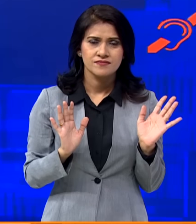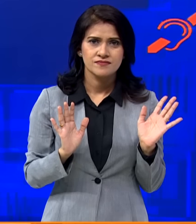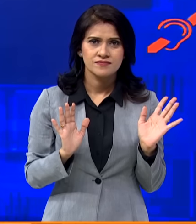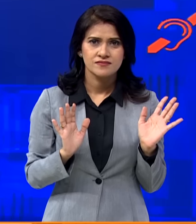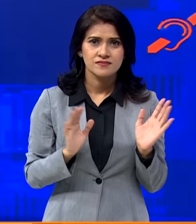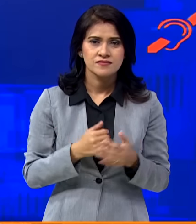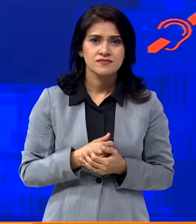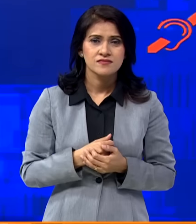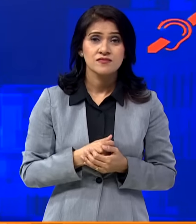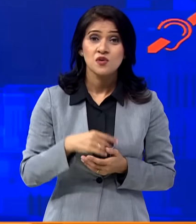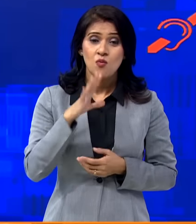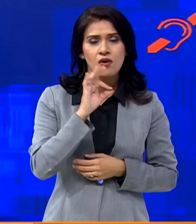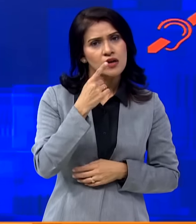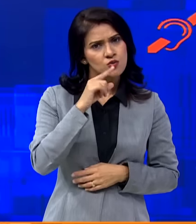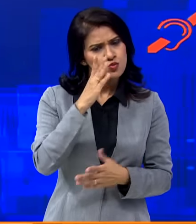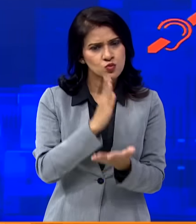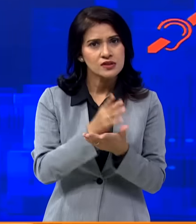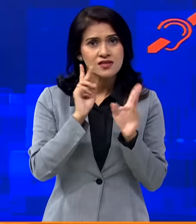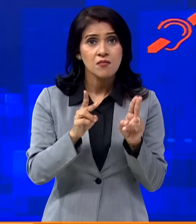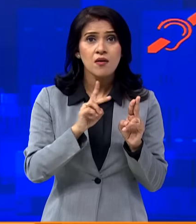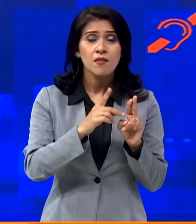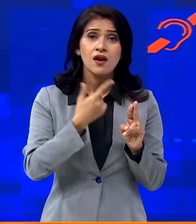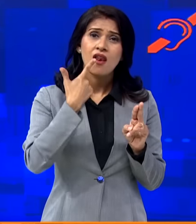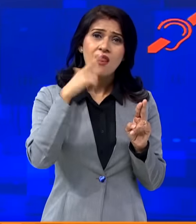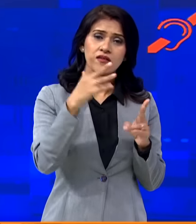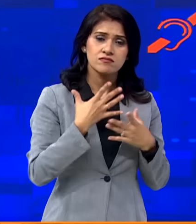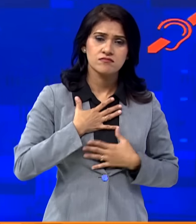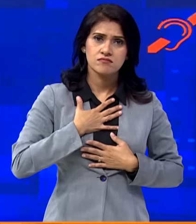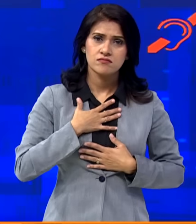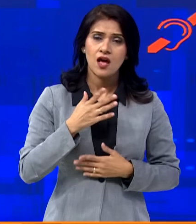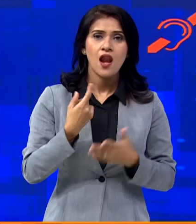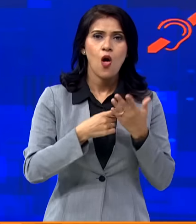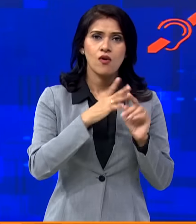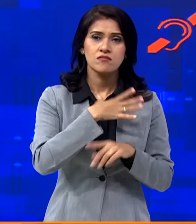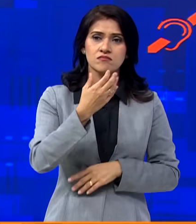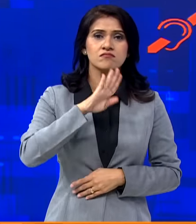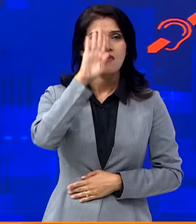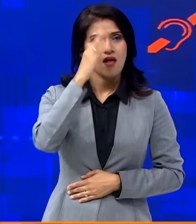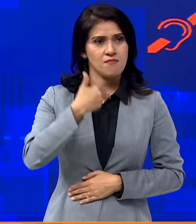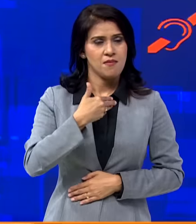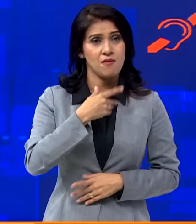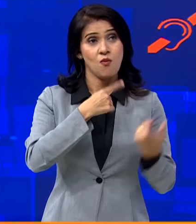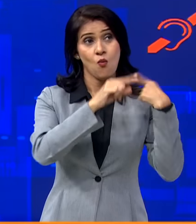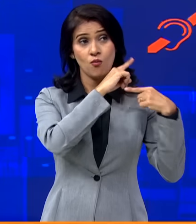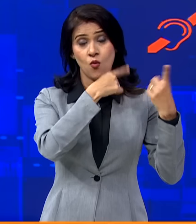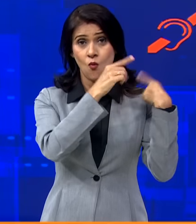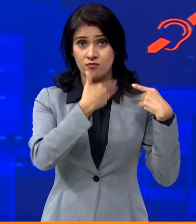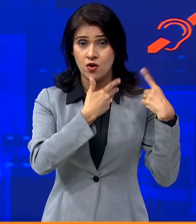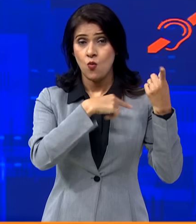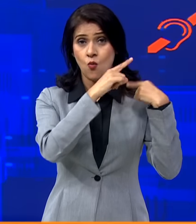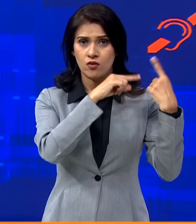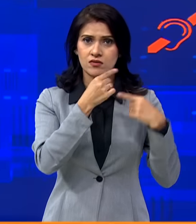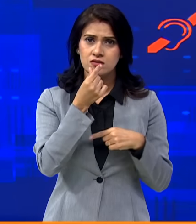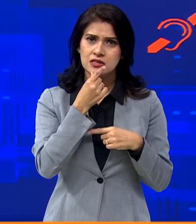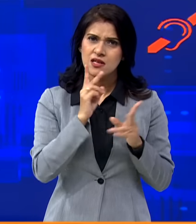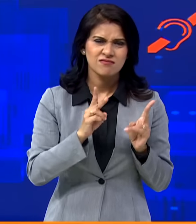द मोस्ट इंपॉर्टेंट क्वेश्चन इन फ्रंट ऑफ अस यह बड़ा सवाल है मैं आपको